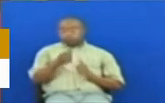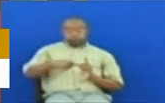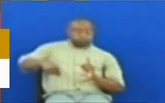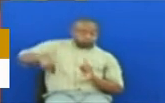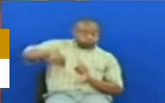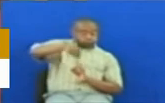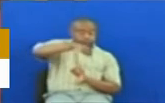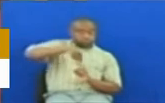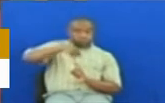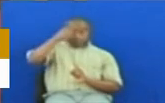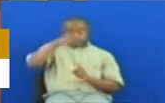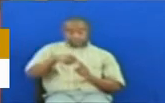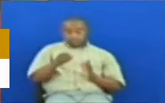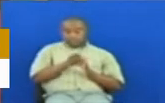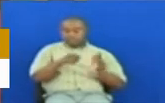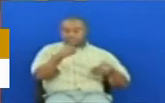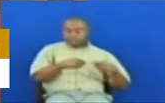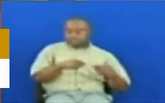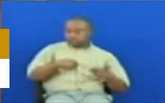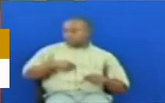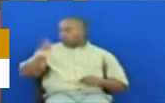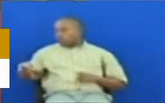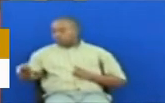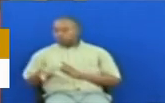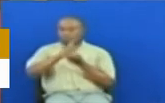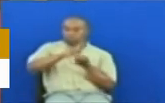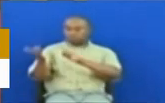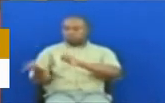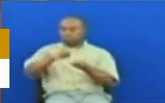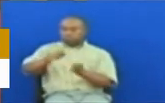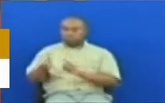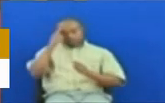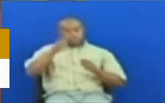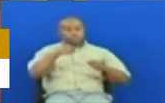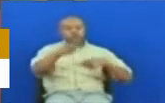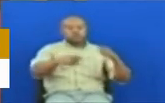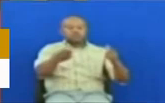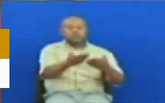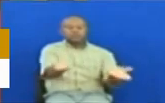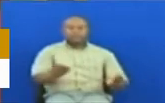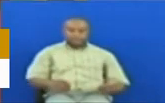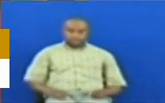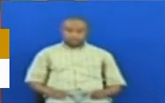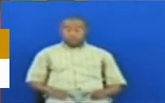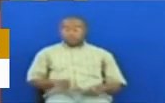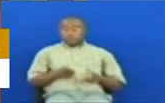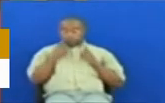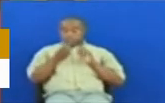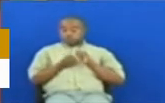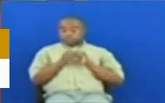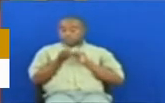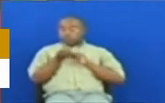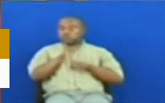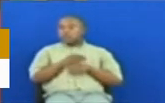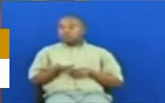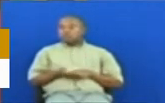vile sisi nafasi zetu za kisiasa, wao alima kaingia kesho anatoka, kuna continuity. Lakini kwa swala la professionalism na kipindi cha